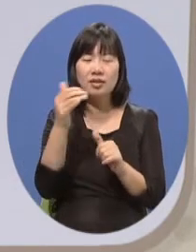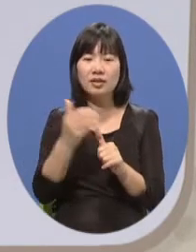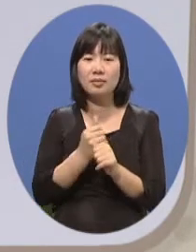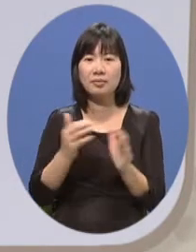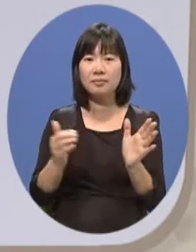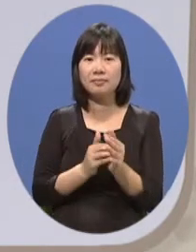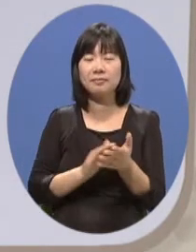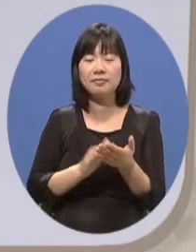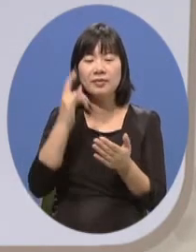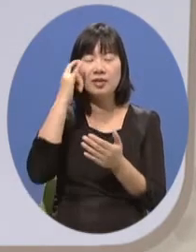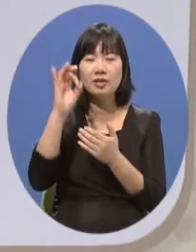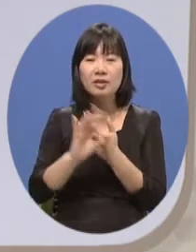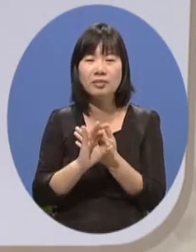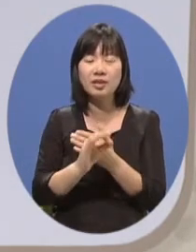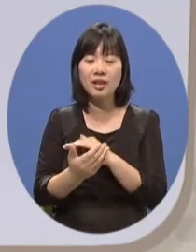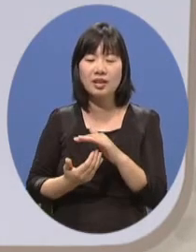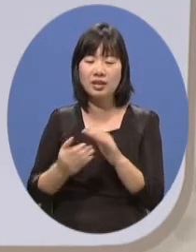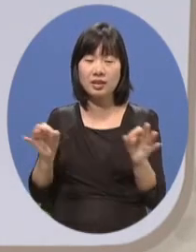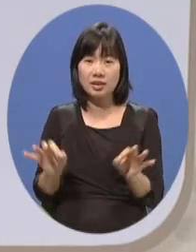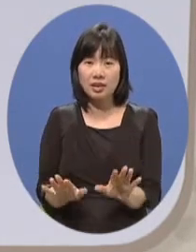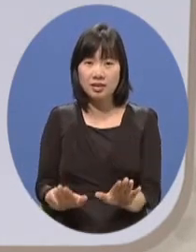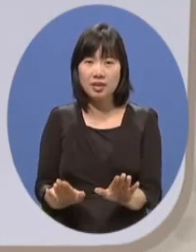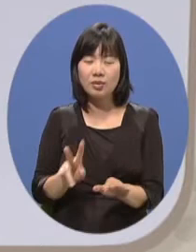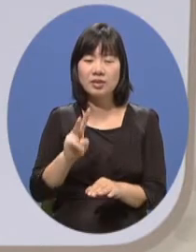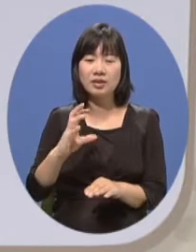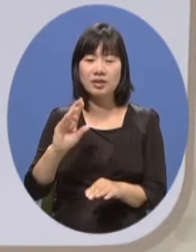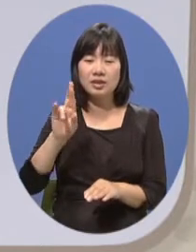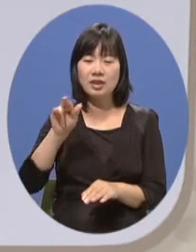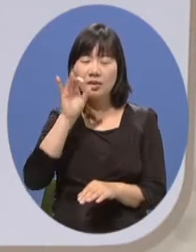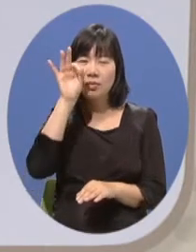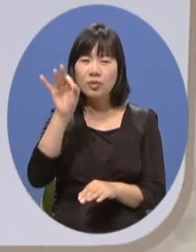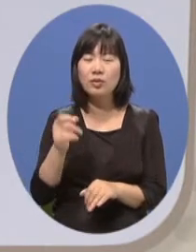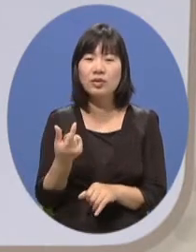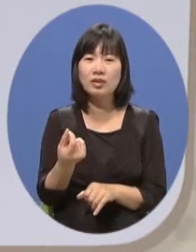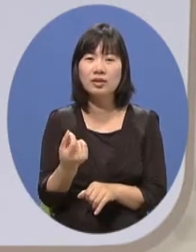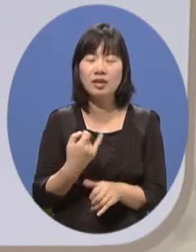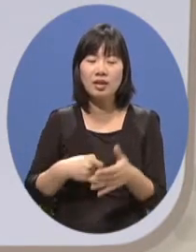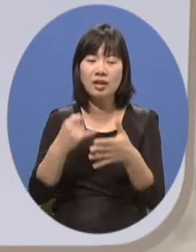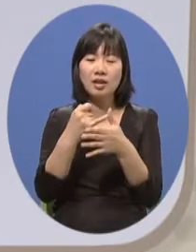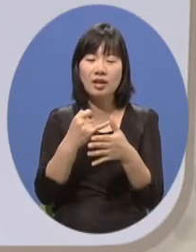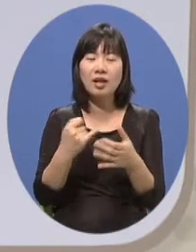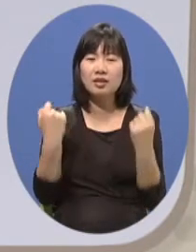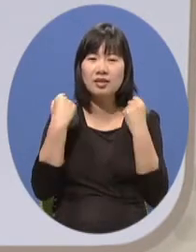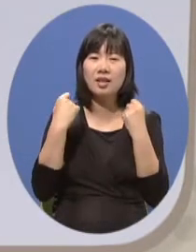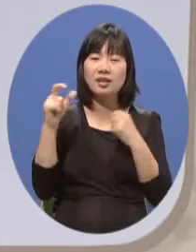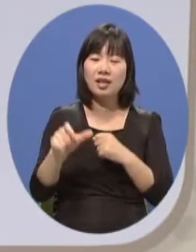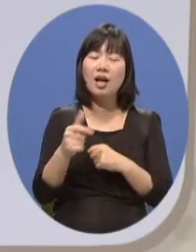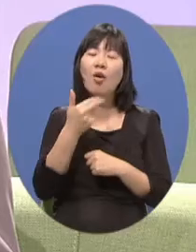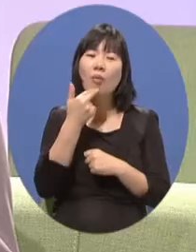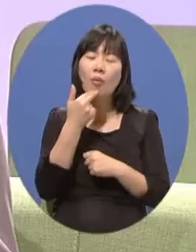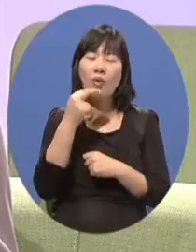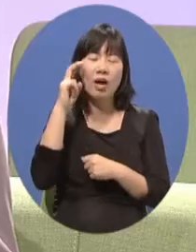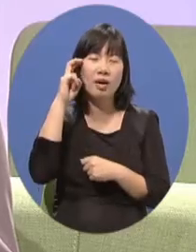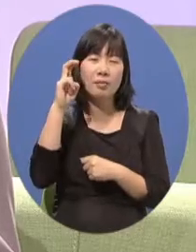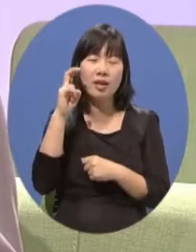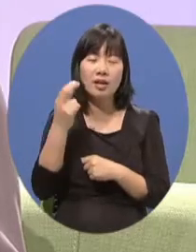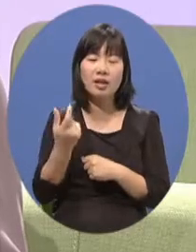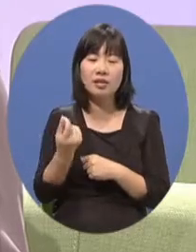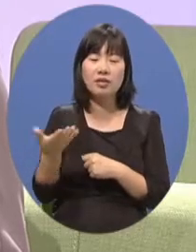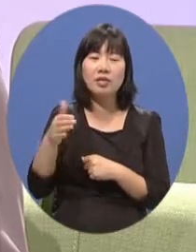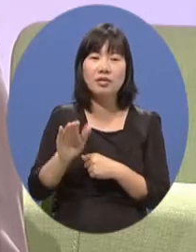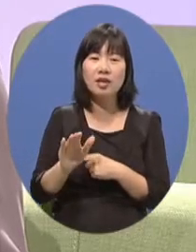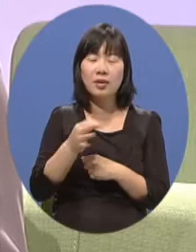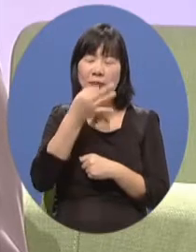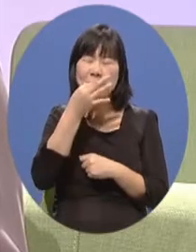잡았습니다. 왜냐하면 이제 아까 잠깐 비주얼 보셨듯이 하은이가 체력이 그렇게 강하지는 않은 편이에요. 근데 이제